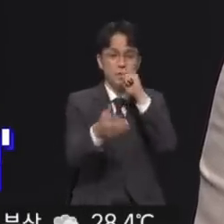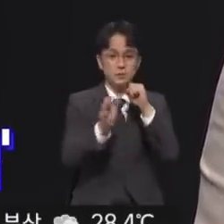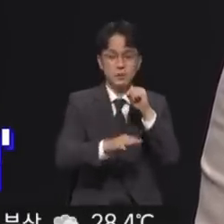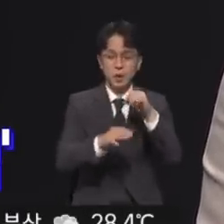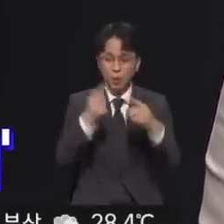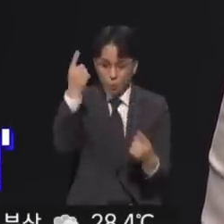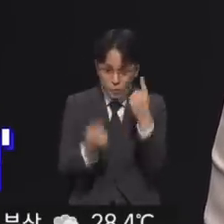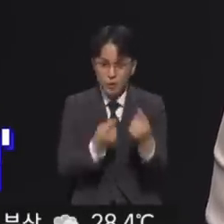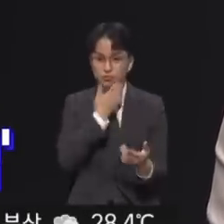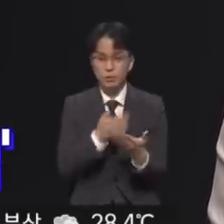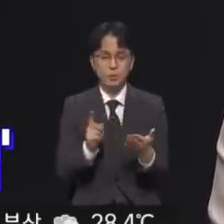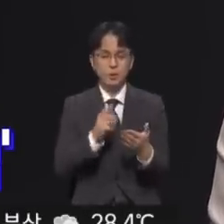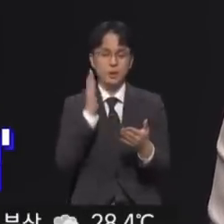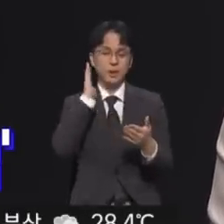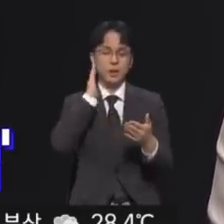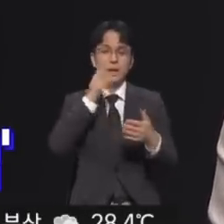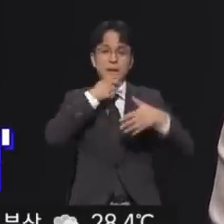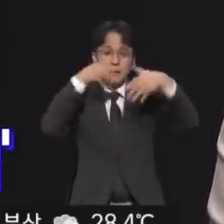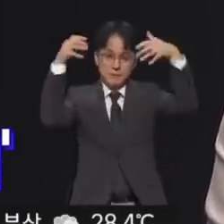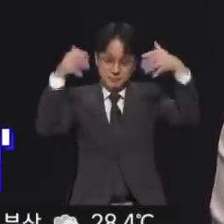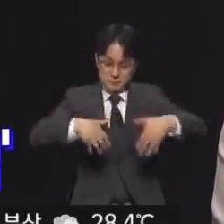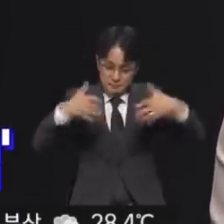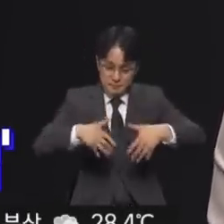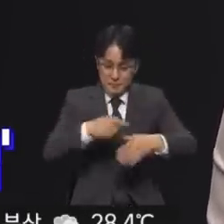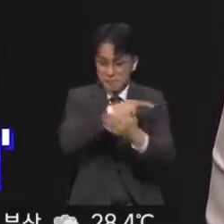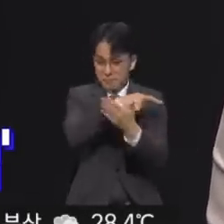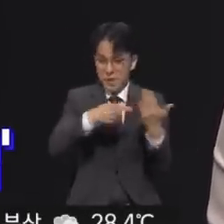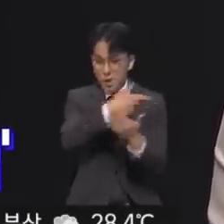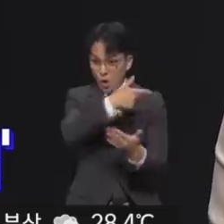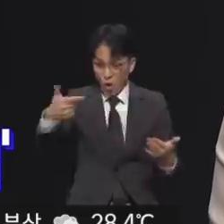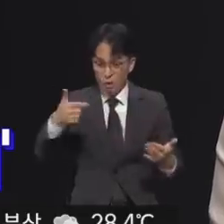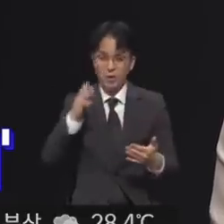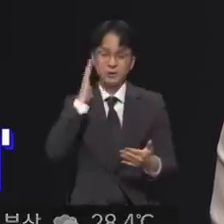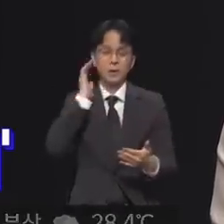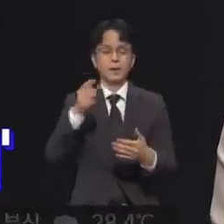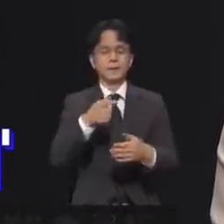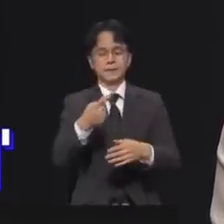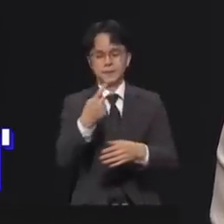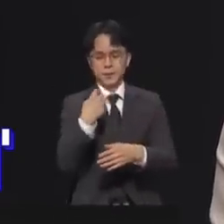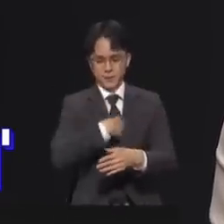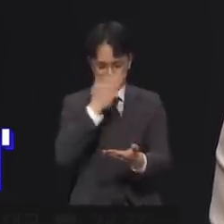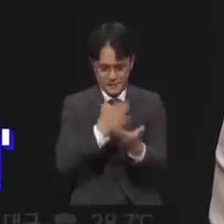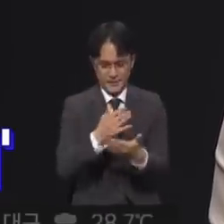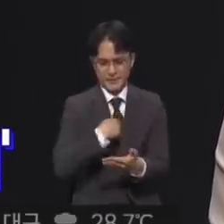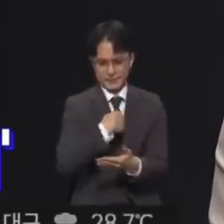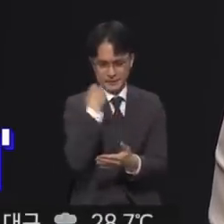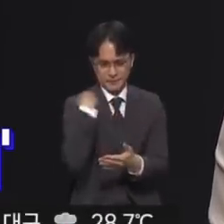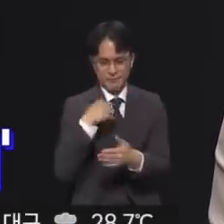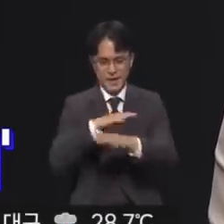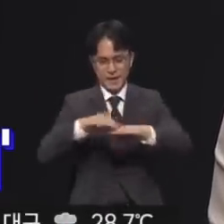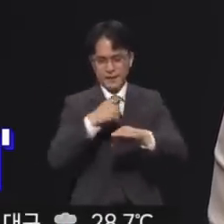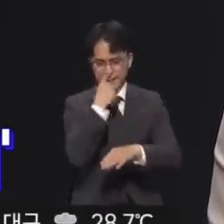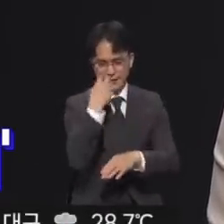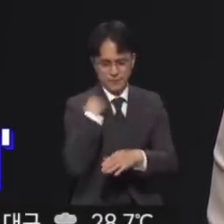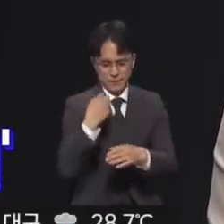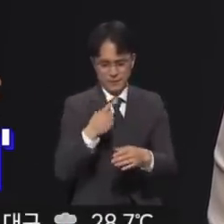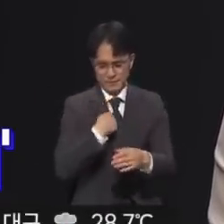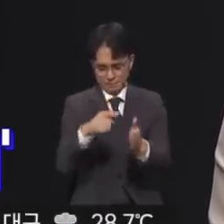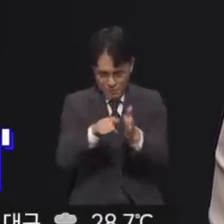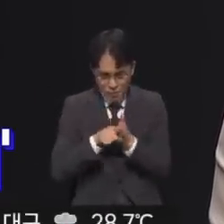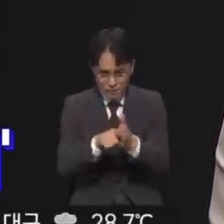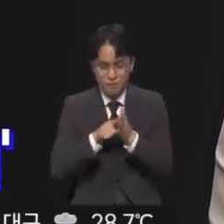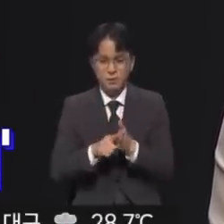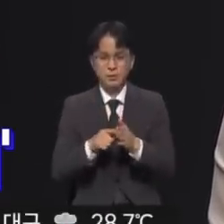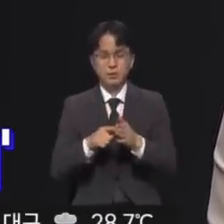정말 이 긴박한 2 재난 사태에서 어떻게 지 움직이고 있는가를 국민한테 안심을 시켜 주기 위해선 더더 상징적인 도표